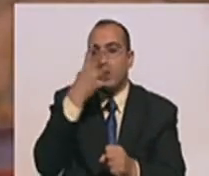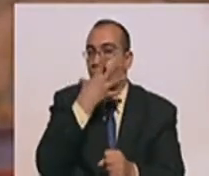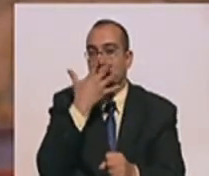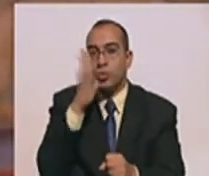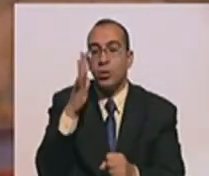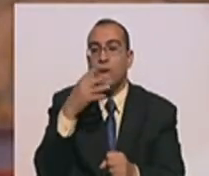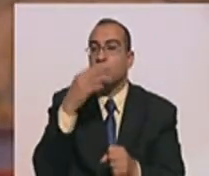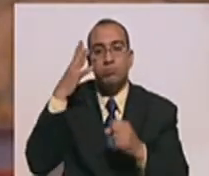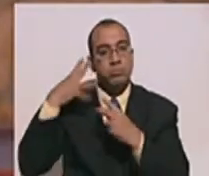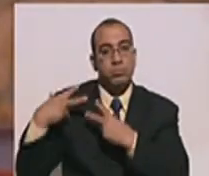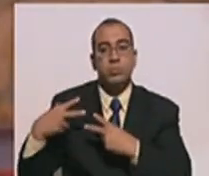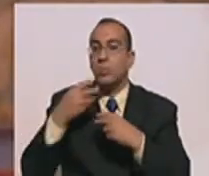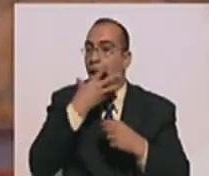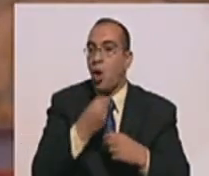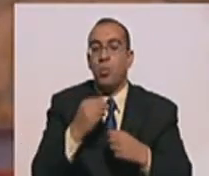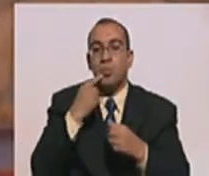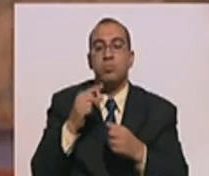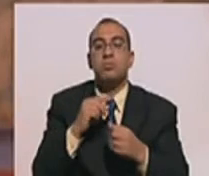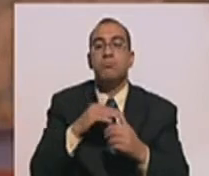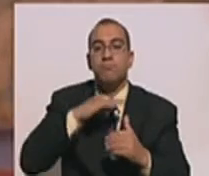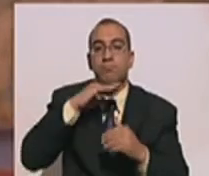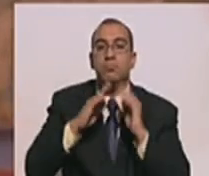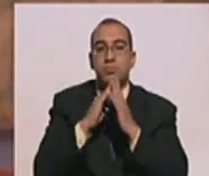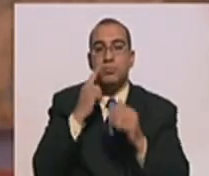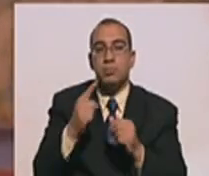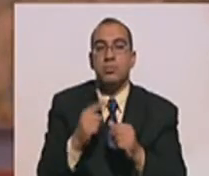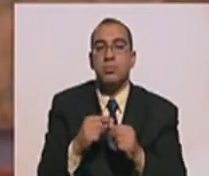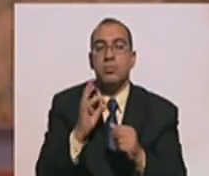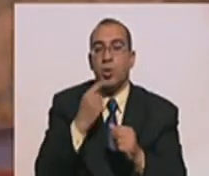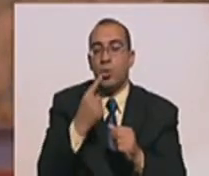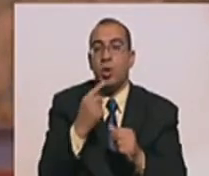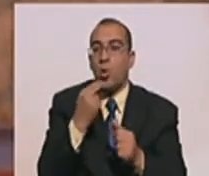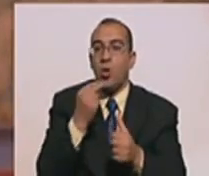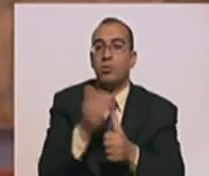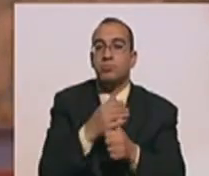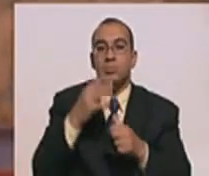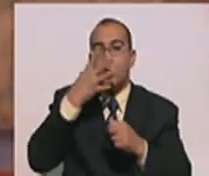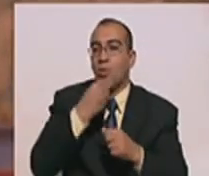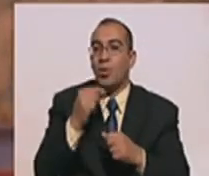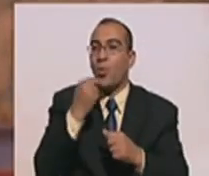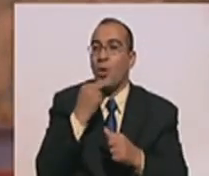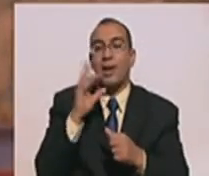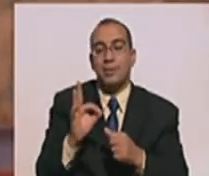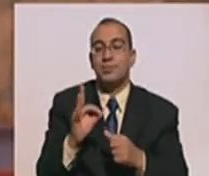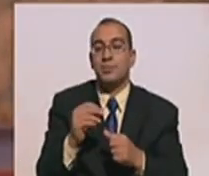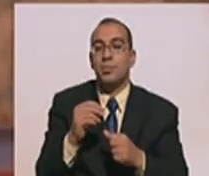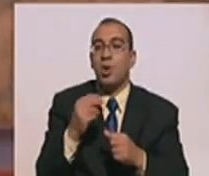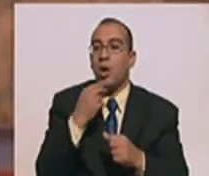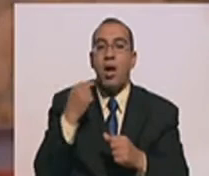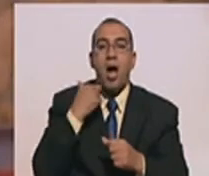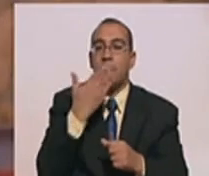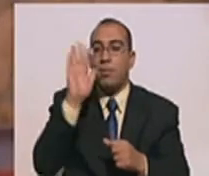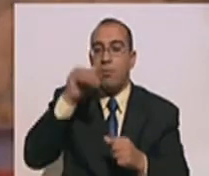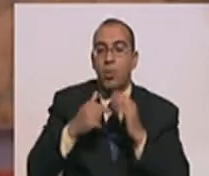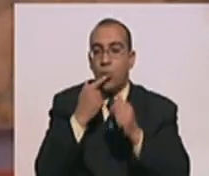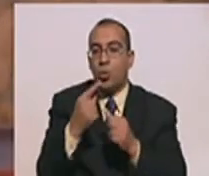المرأة لزوجها حتى تعفه. وعلى فكرة بقى، ده يجب كمان على الزوج أن يتزين لزوجته. صحيح. سيدنا عبد الله بن